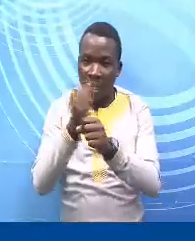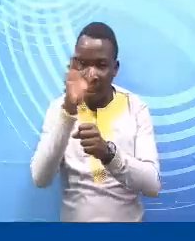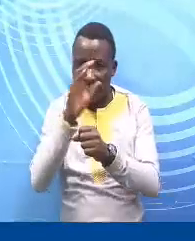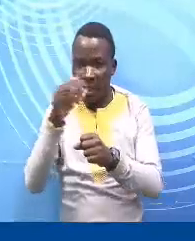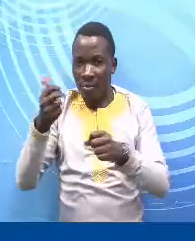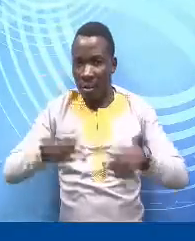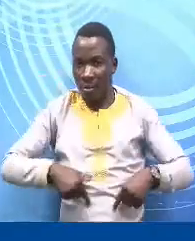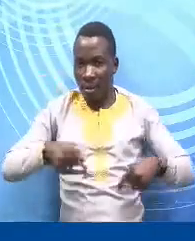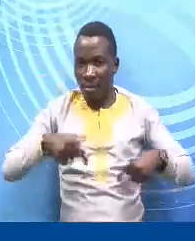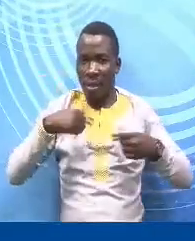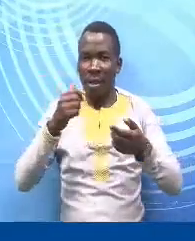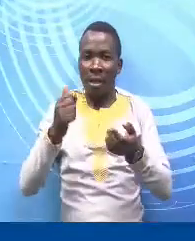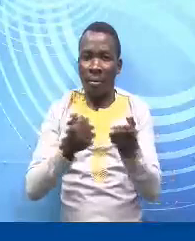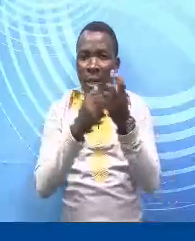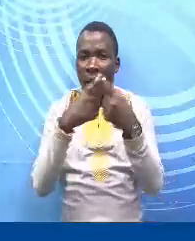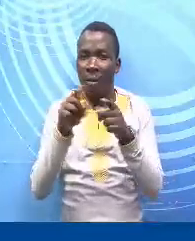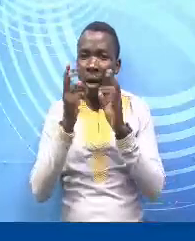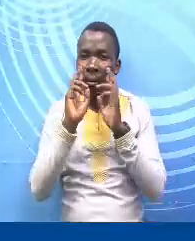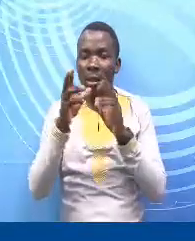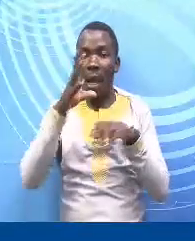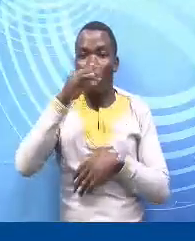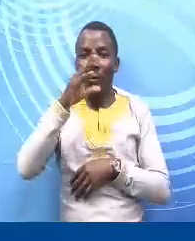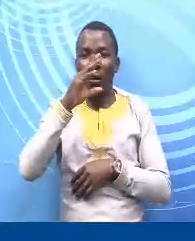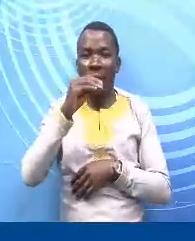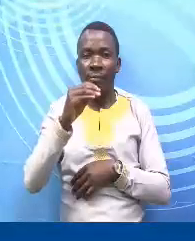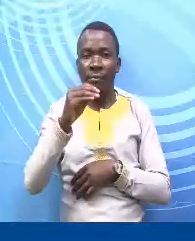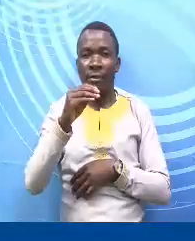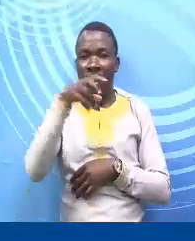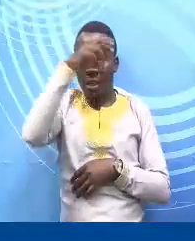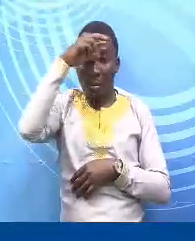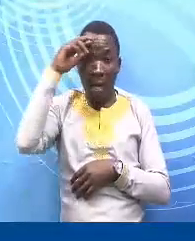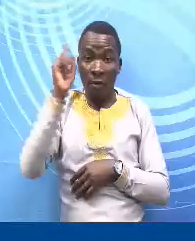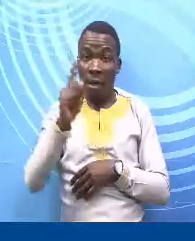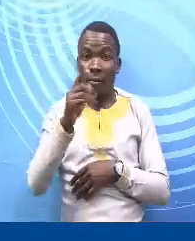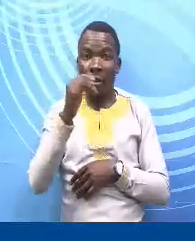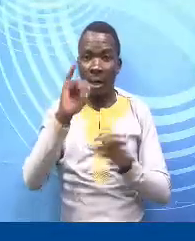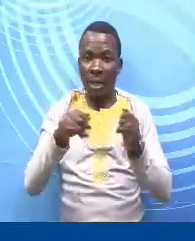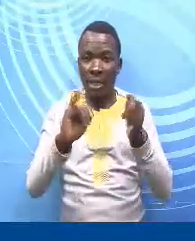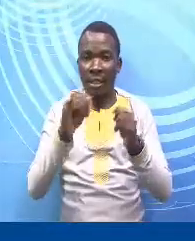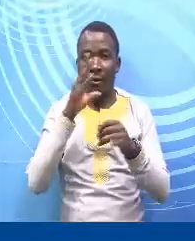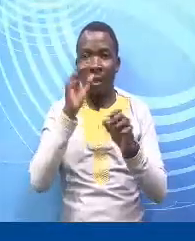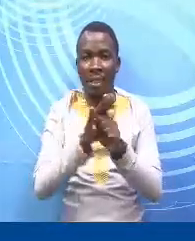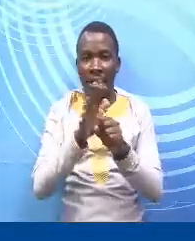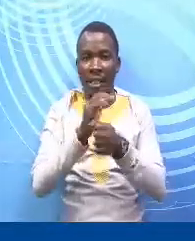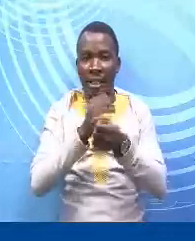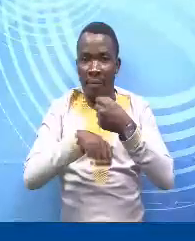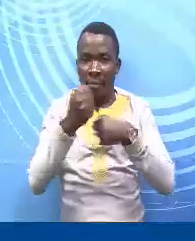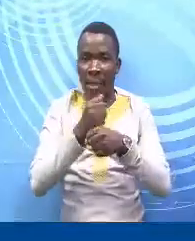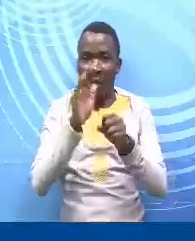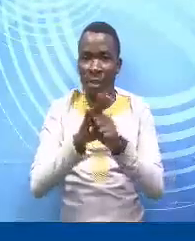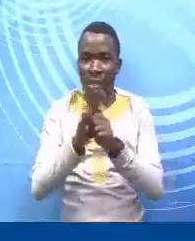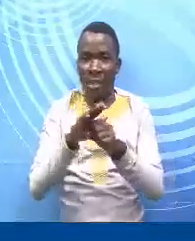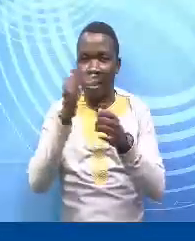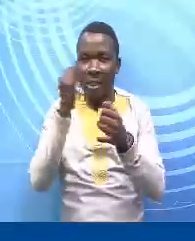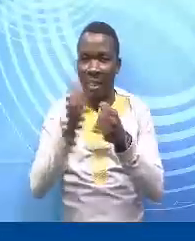wenda nkagira ukundi mbagenza ariko nasanze kubivuga ni nayo mpamvu ntagerageje kubivuga cyane imyaka myinshi igashira kuko nagerageje kubivuga ubundi